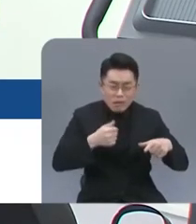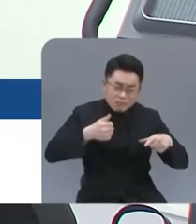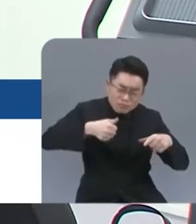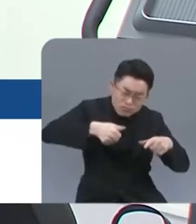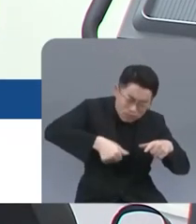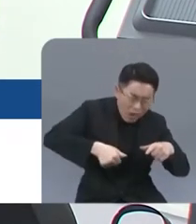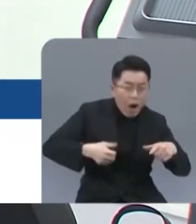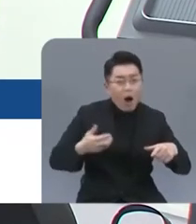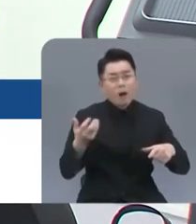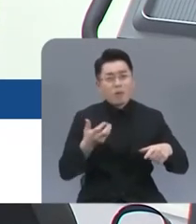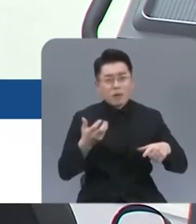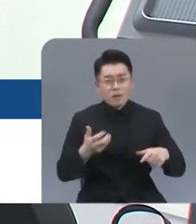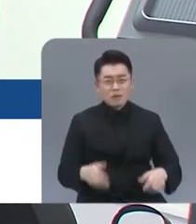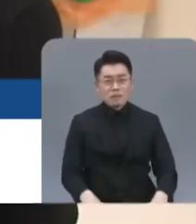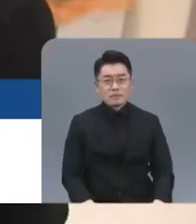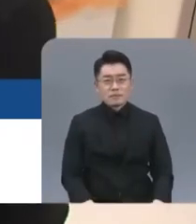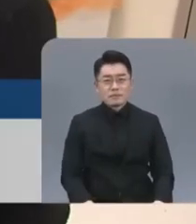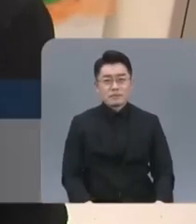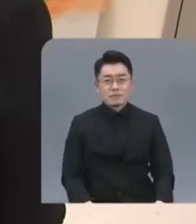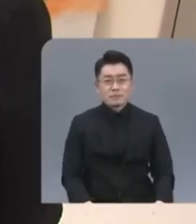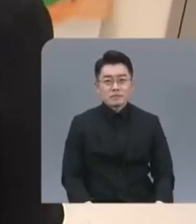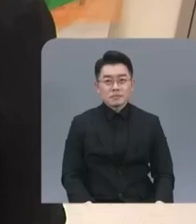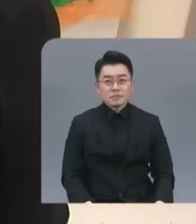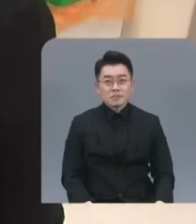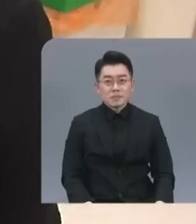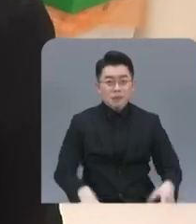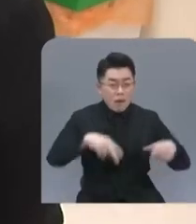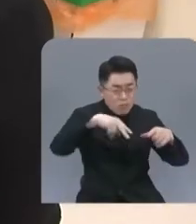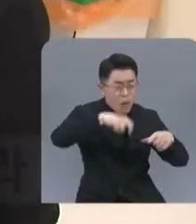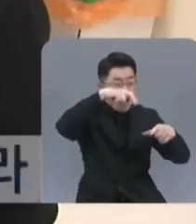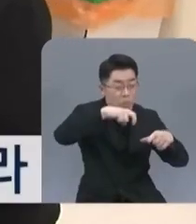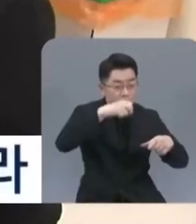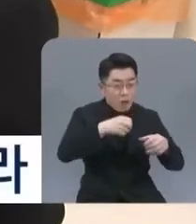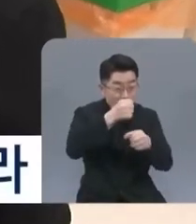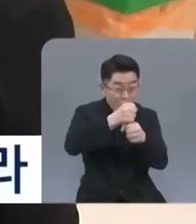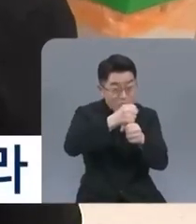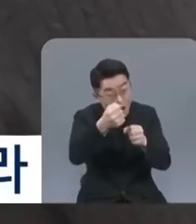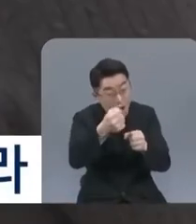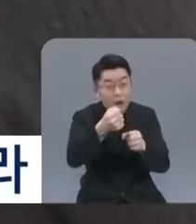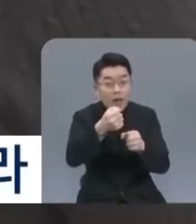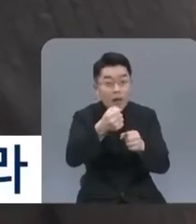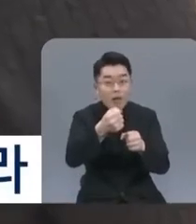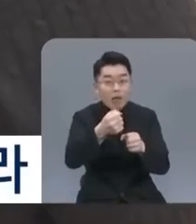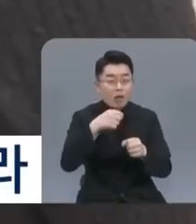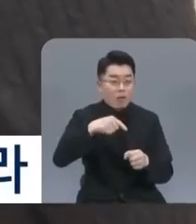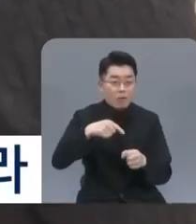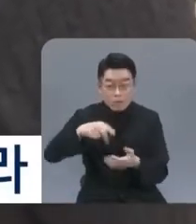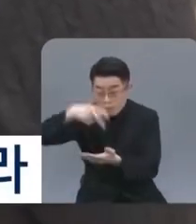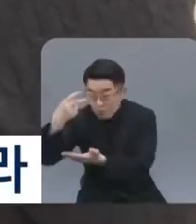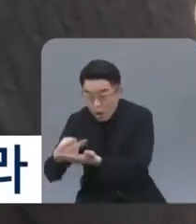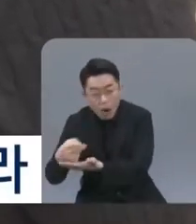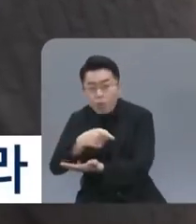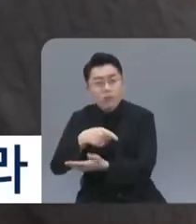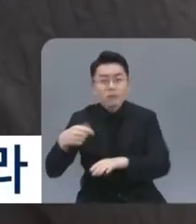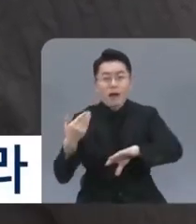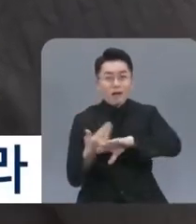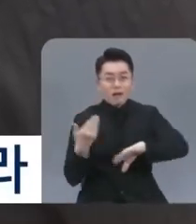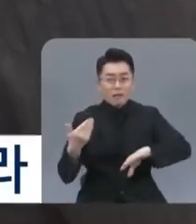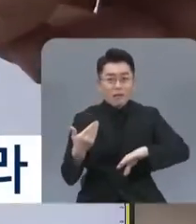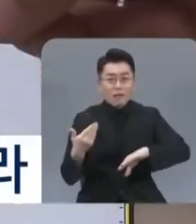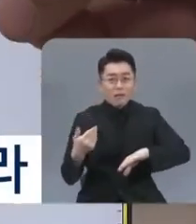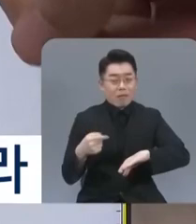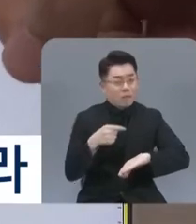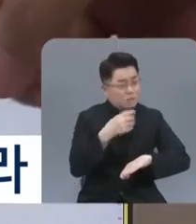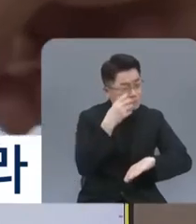때, 그럴 때 되게 많이 아파요. 위로 뛰다 생긴 골절인데 충돌이나 낙상으로 생기는 기존 트램펄린